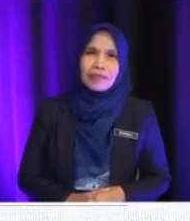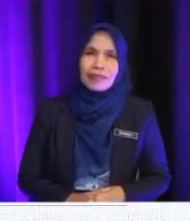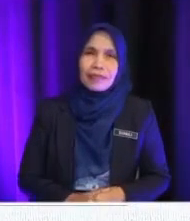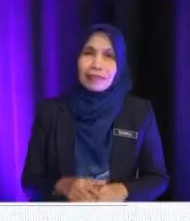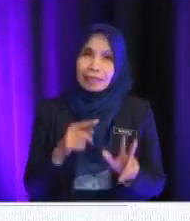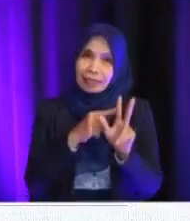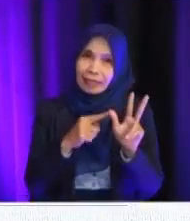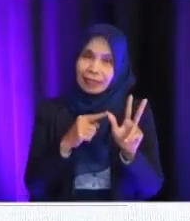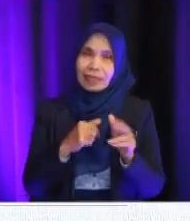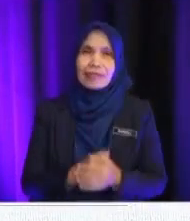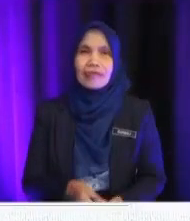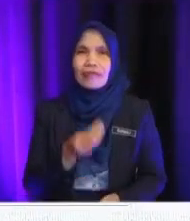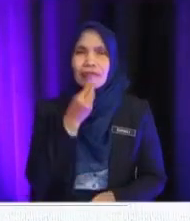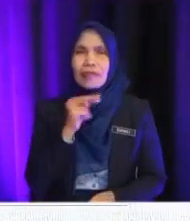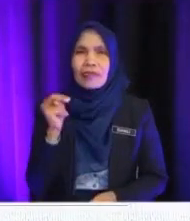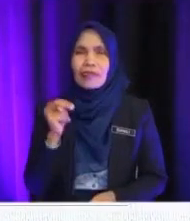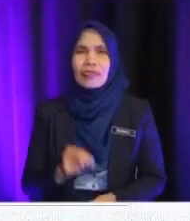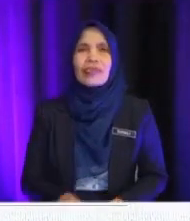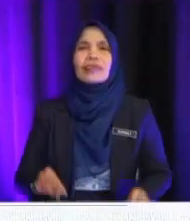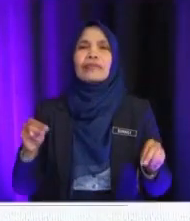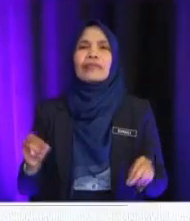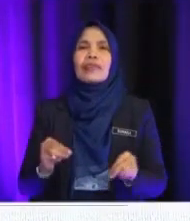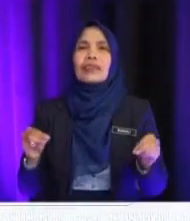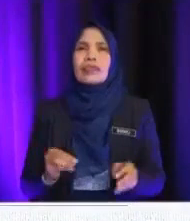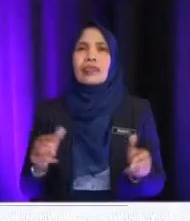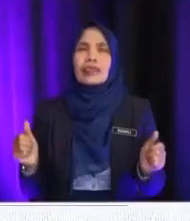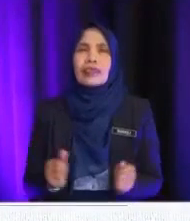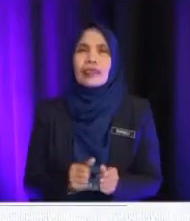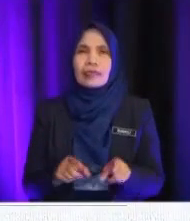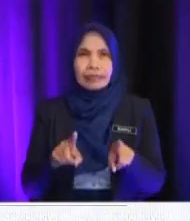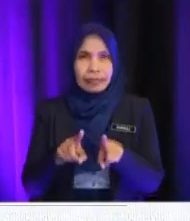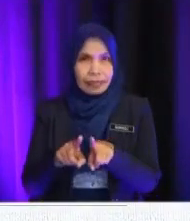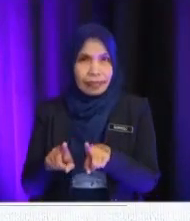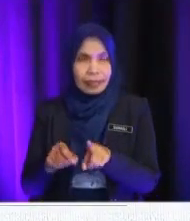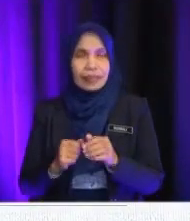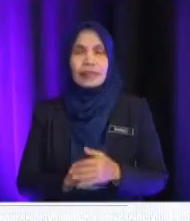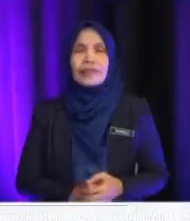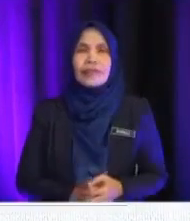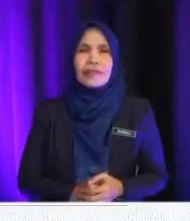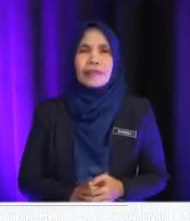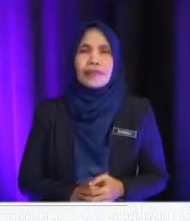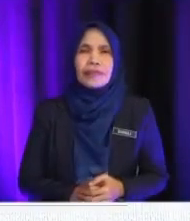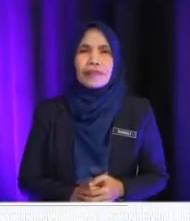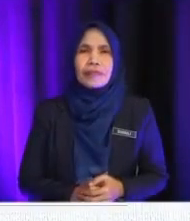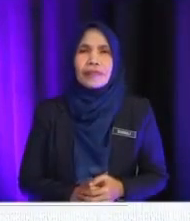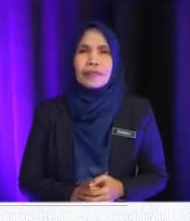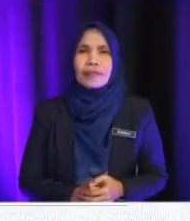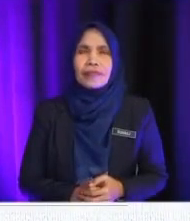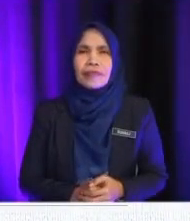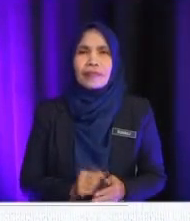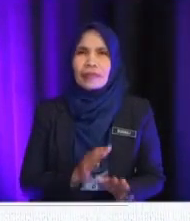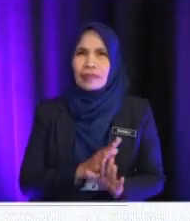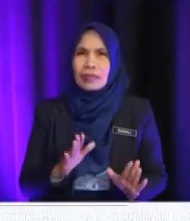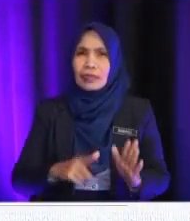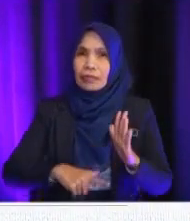Okey, yang ketiga adalah makanan masak dengan sekata. Okey, ini sebab kita dah set suhu dengan masa yang tepat tadilah. Jangan terlebih